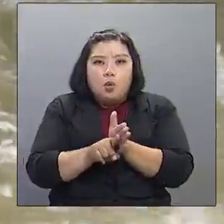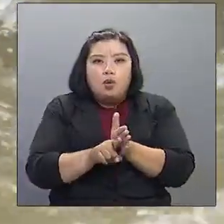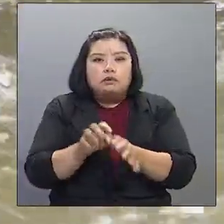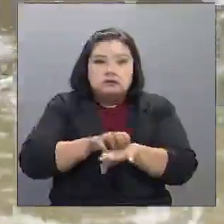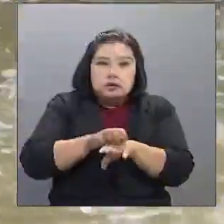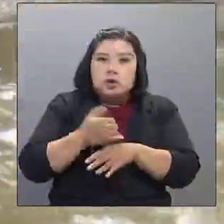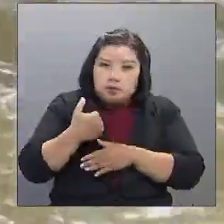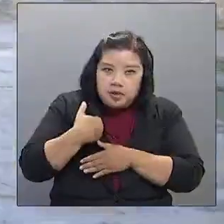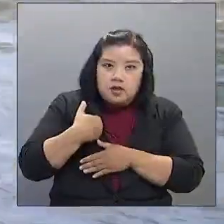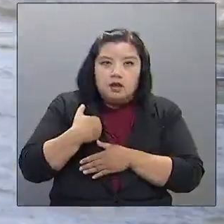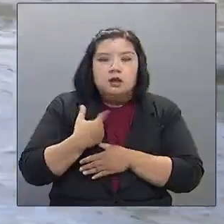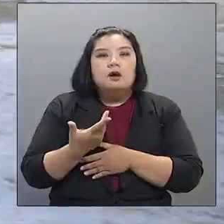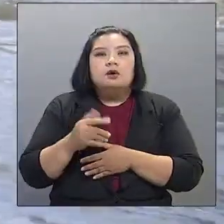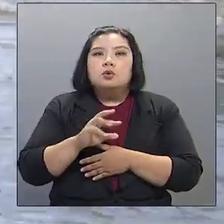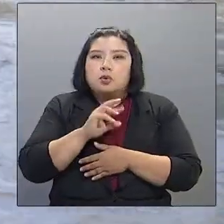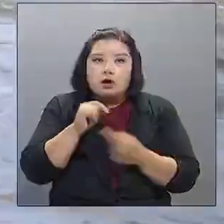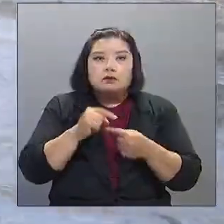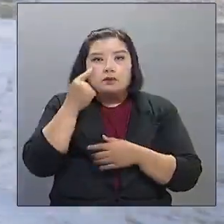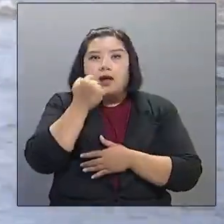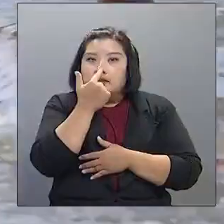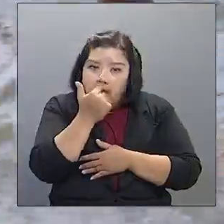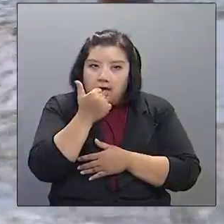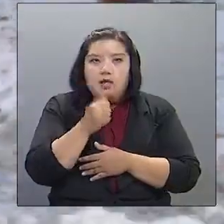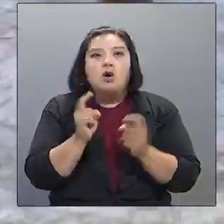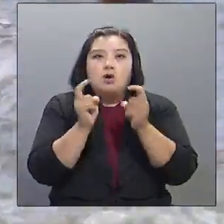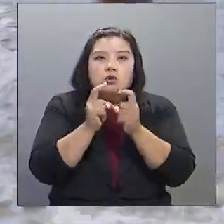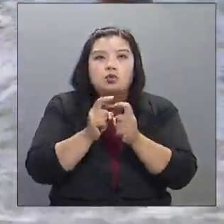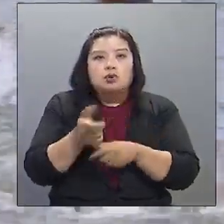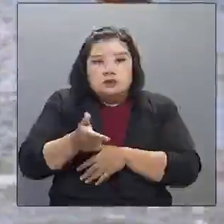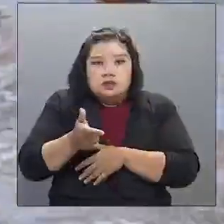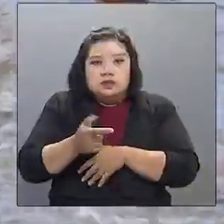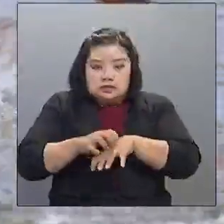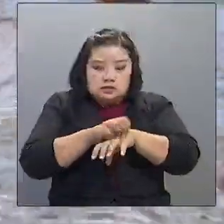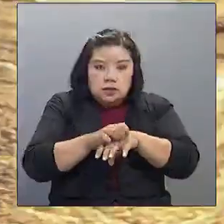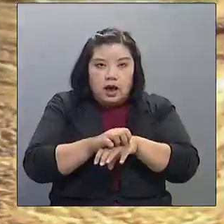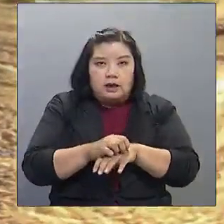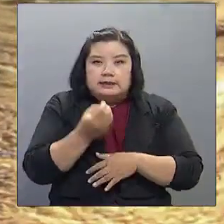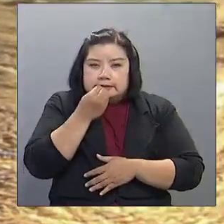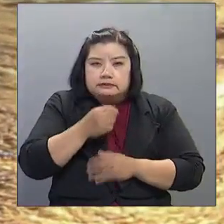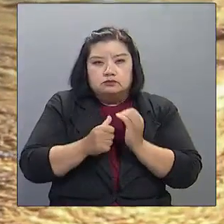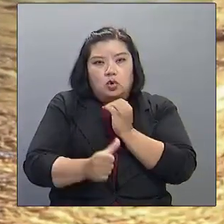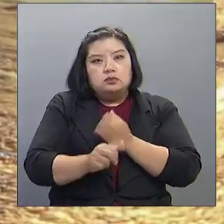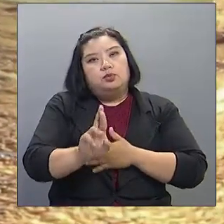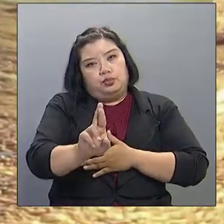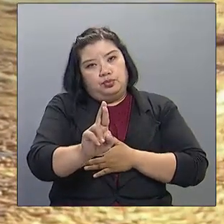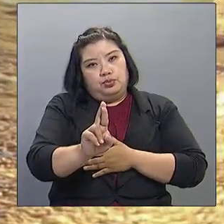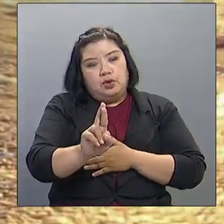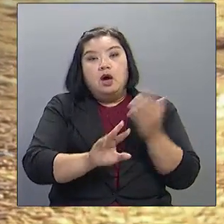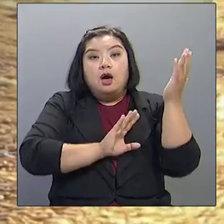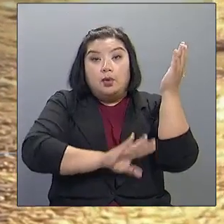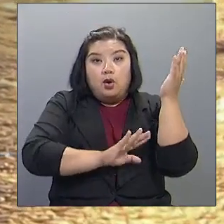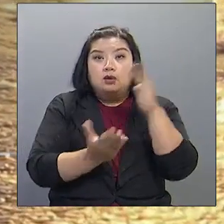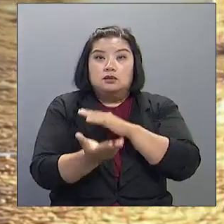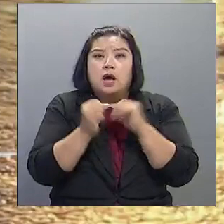ยเช่นโรคน้ำกัดเท้าโรคตาแดงโรคฉี่หนูและโรคที่เกี่ยวกับระบบทางเดินอาหารภาคตะวันออกอากาศเย็นในตอนเช้